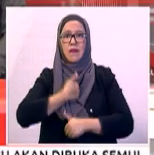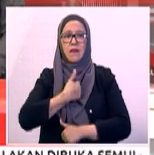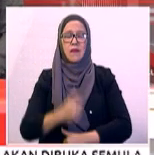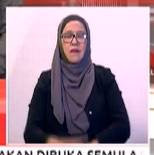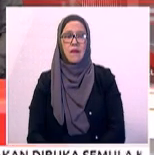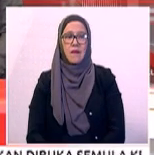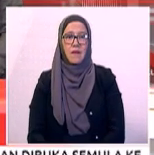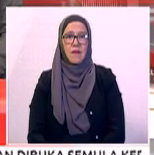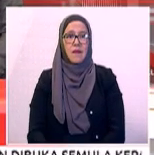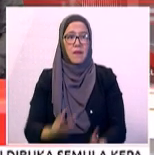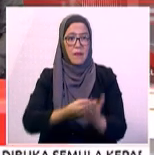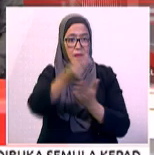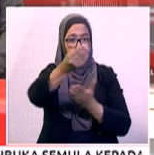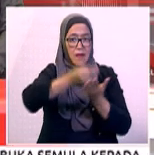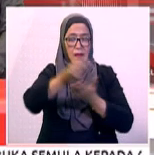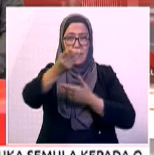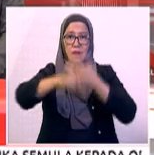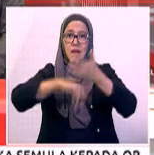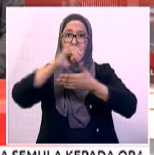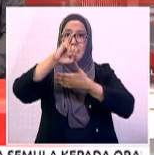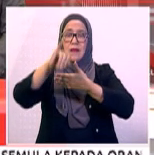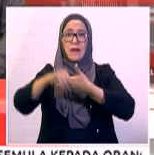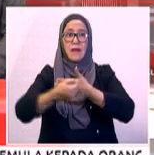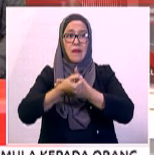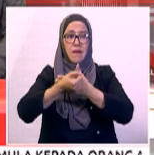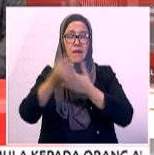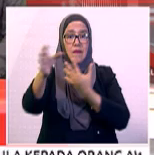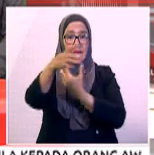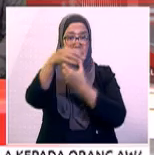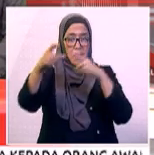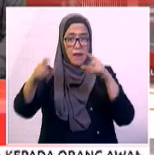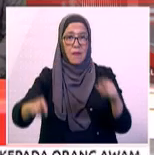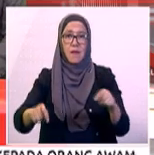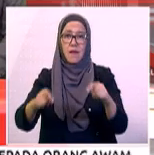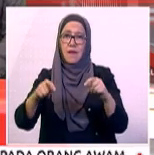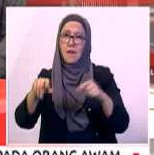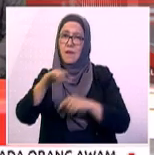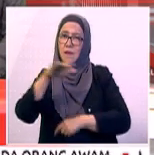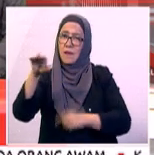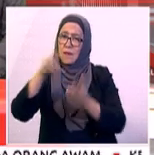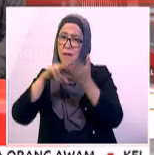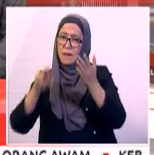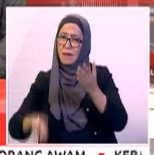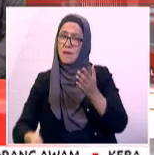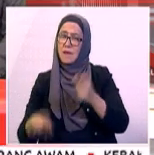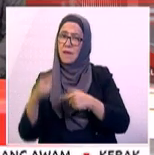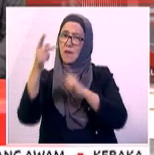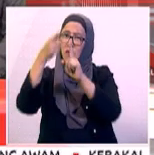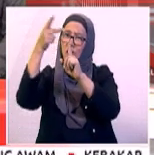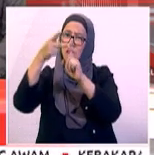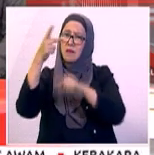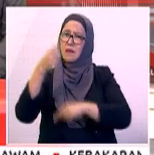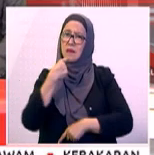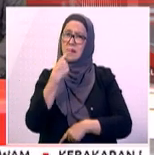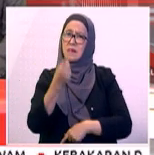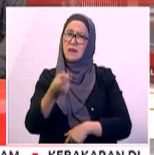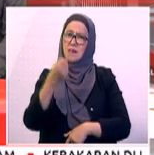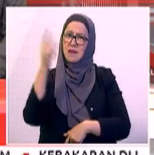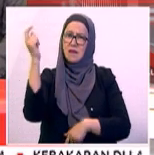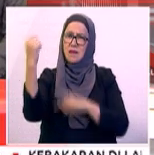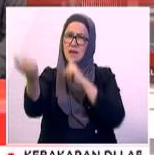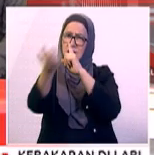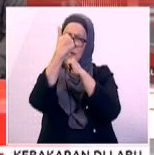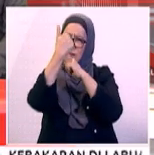Pembeli sebuah projek pangsapuri kos sederhana rendah di Georgetown, Pulau Pinang mendakwa ditipu pemaju apabila dikenakan caj